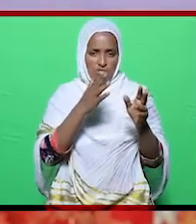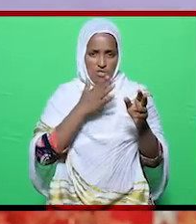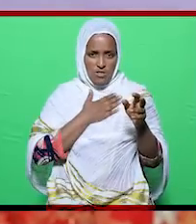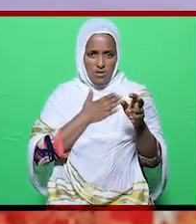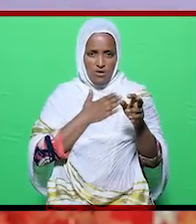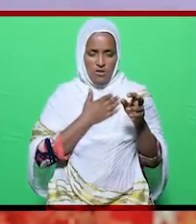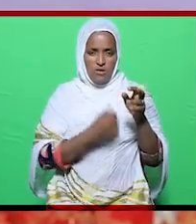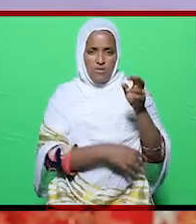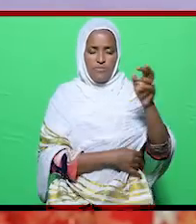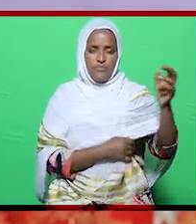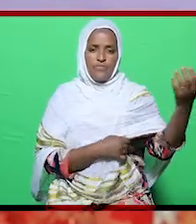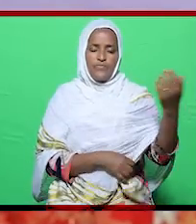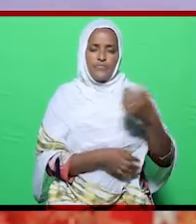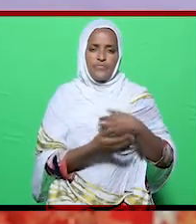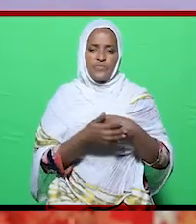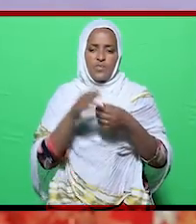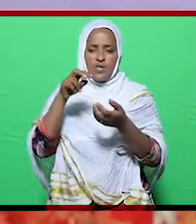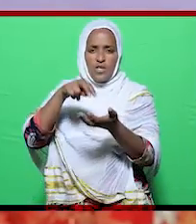እሺ፣ እኔ